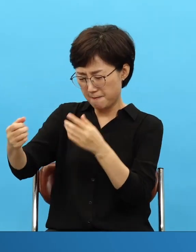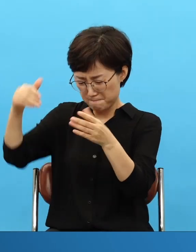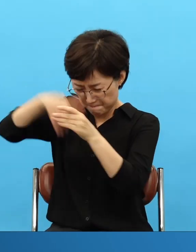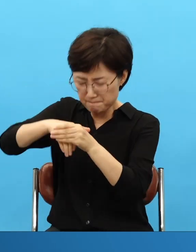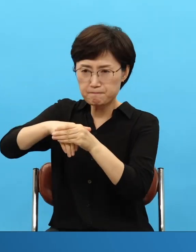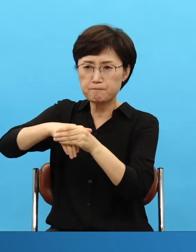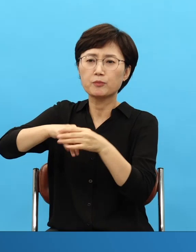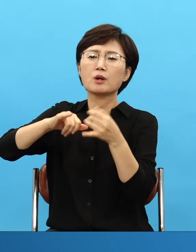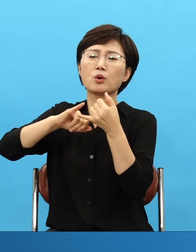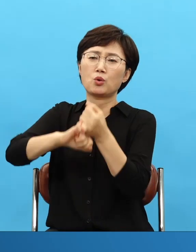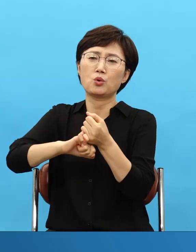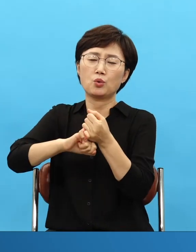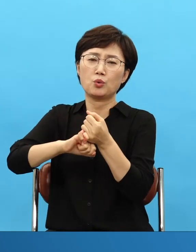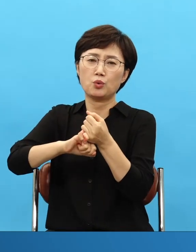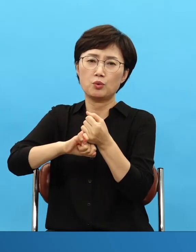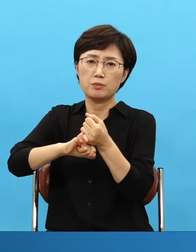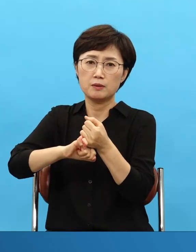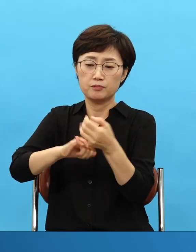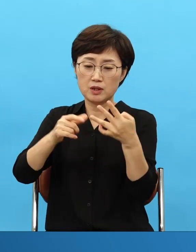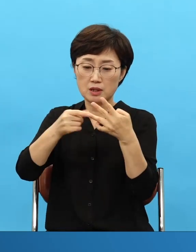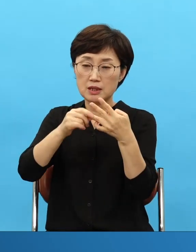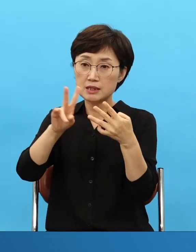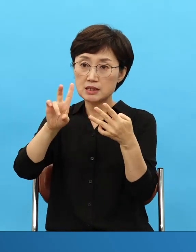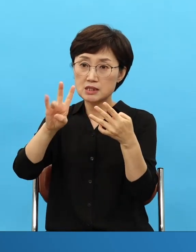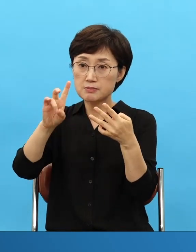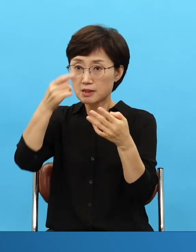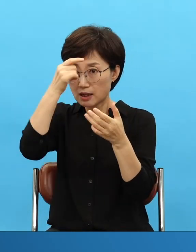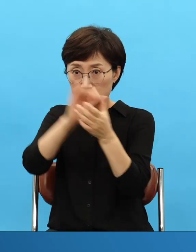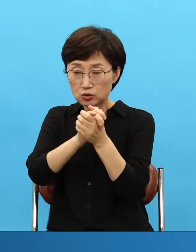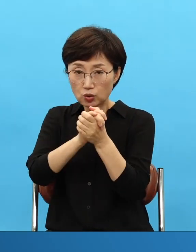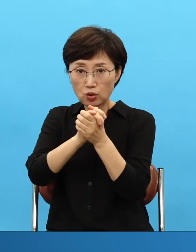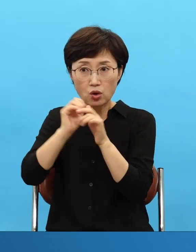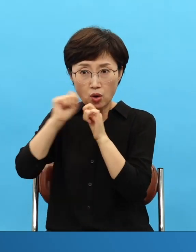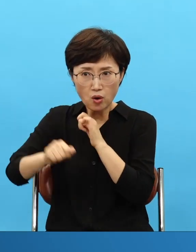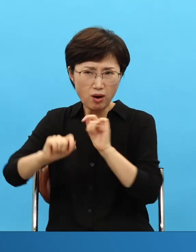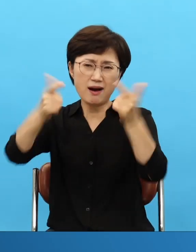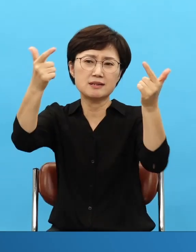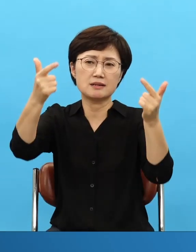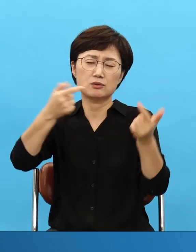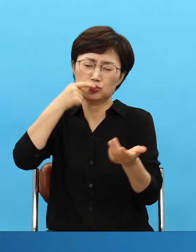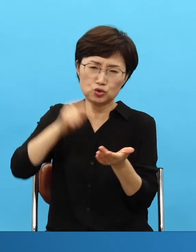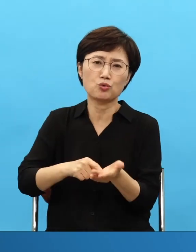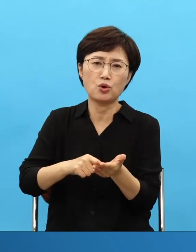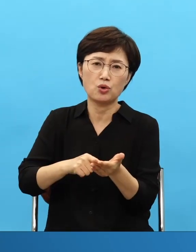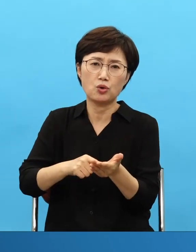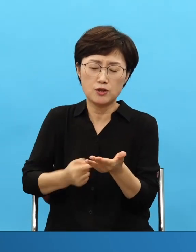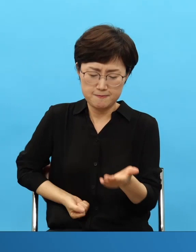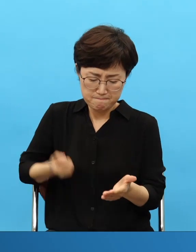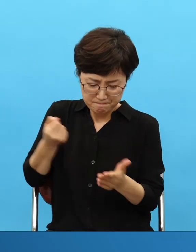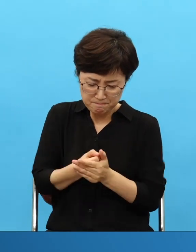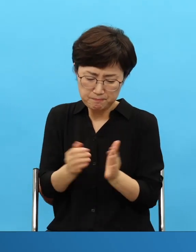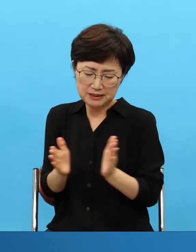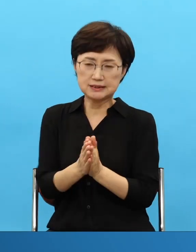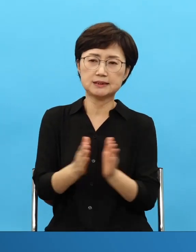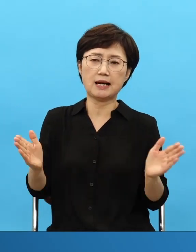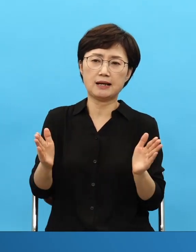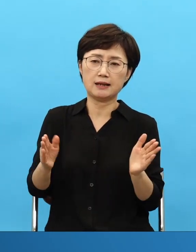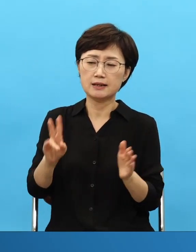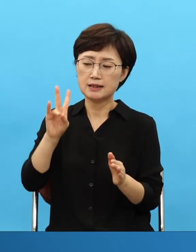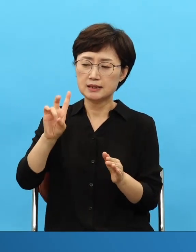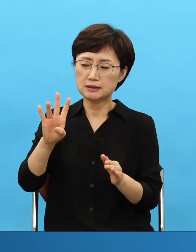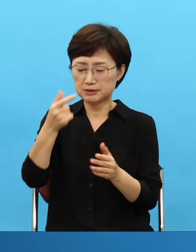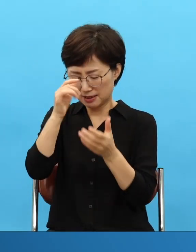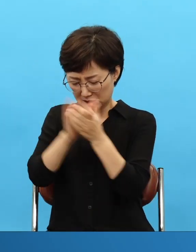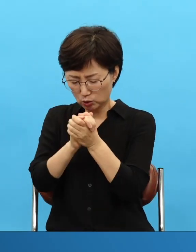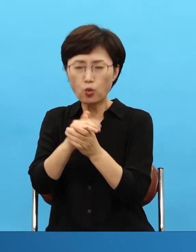24-hour prayer. 24기도 힘든 게 아니라 이걸 해보면요 굉장히 행복하고 여러분 세계를 바꿀 수 있어요. 24-hour prayer is not difficult at all. If you try it,